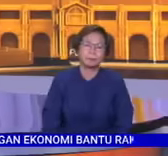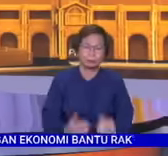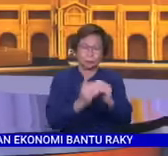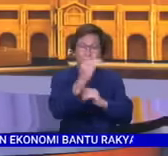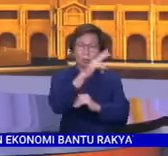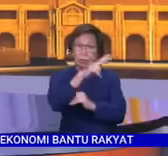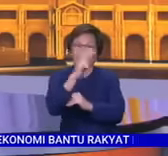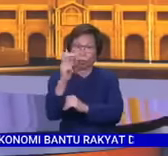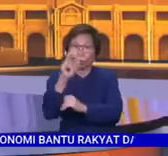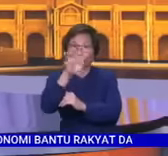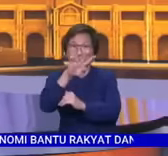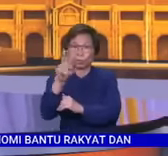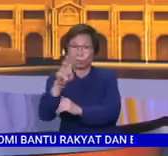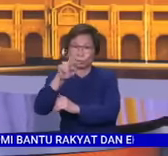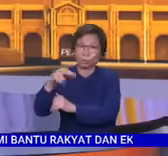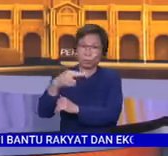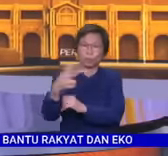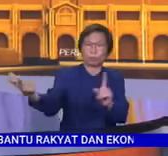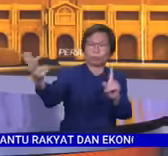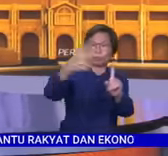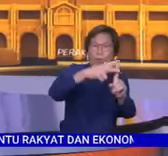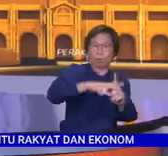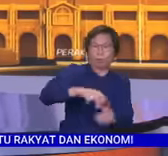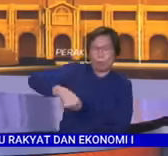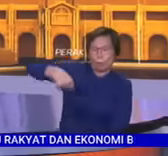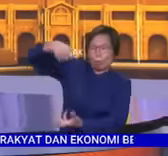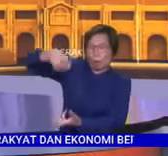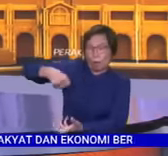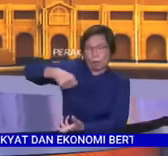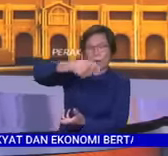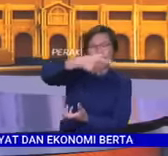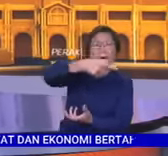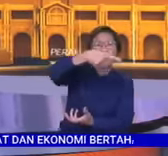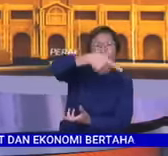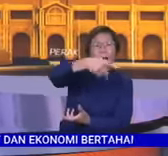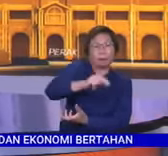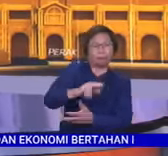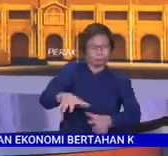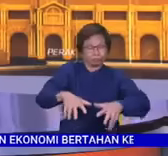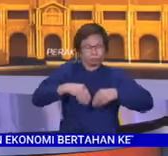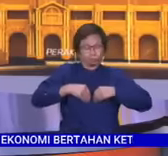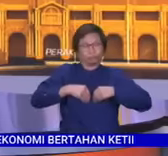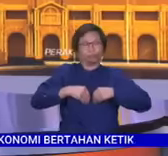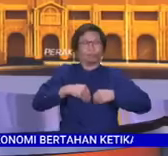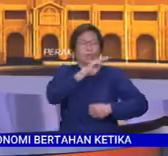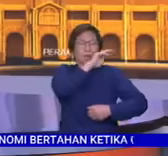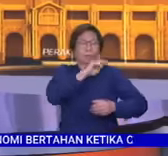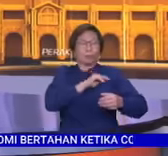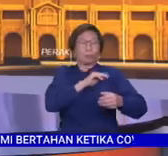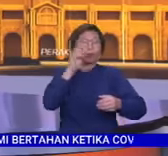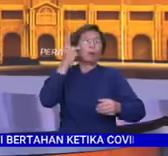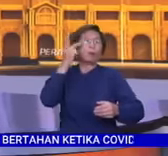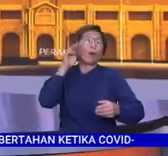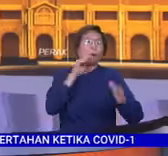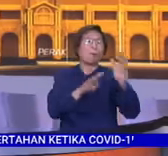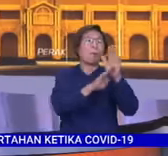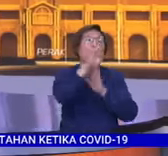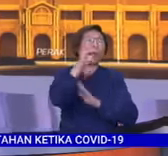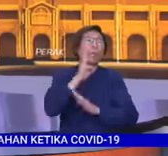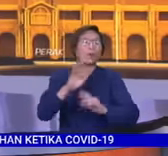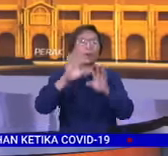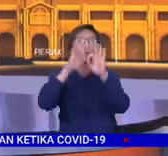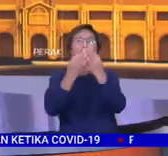Hai lebih 342000 permohonan bakul prihatin negara diterima Kementerian Pembangunan wanita keluarga dan